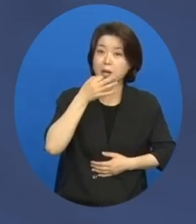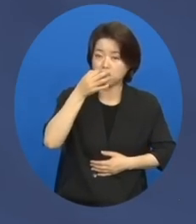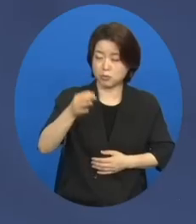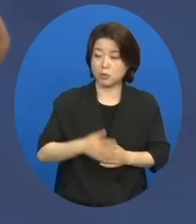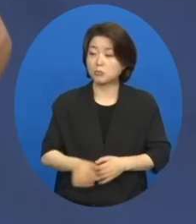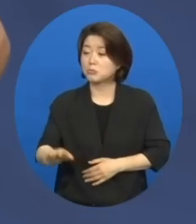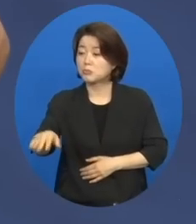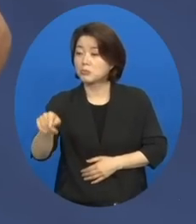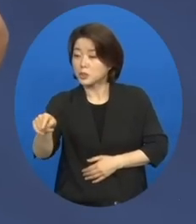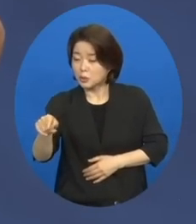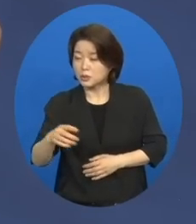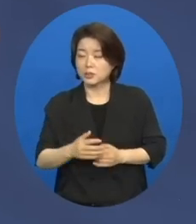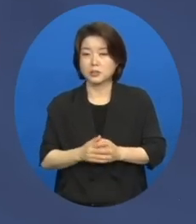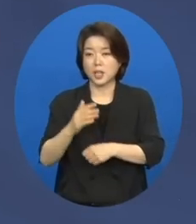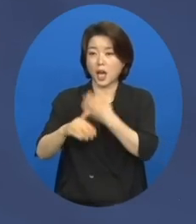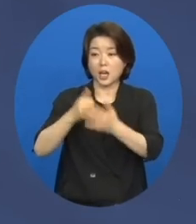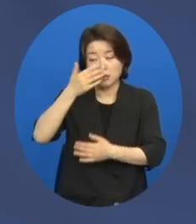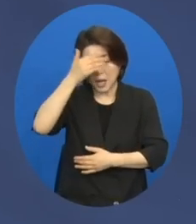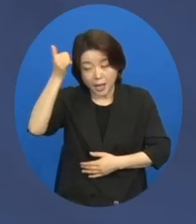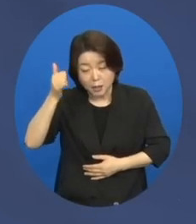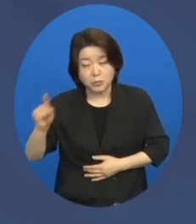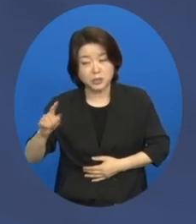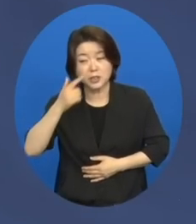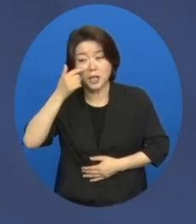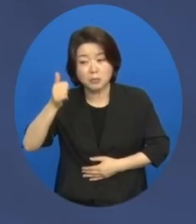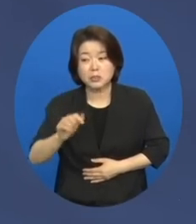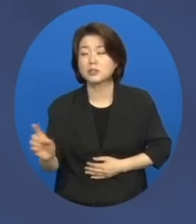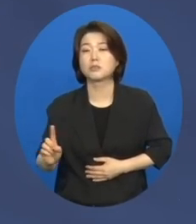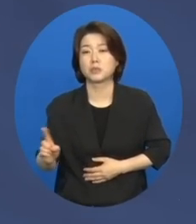너는 하나님의 할아버지냐 아버지냐